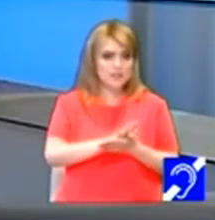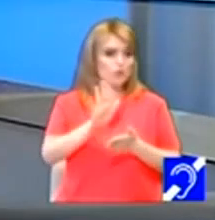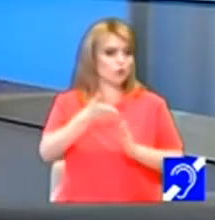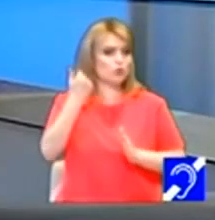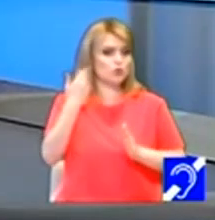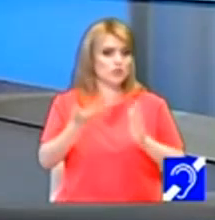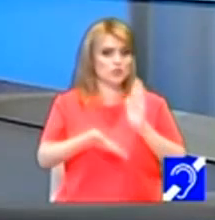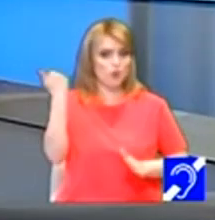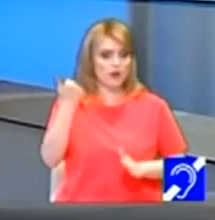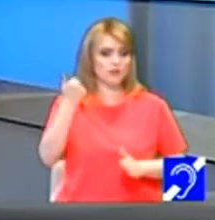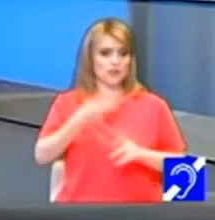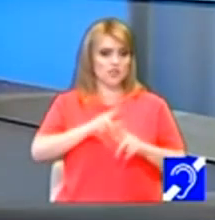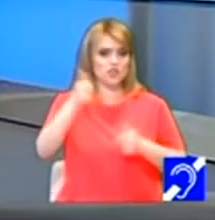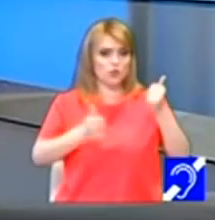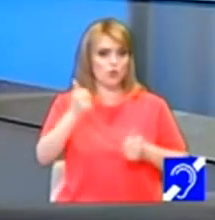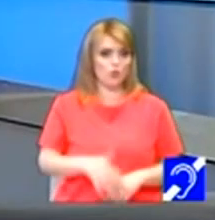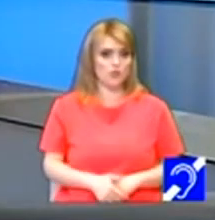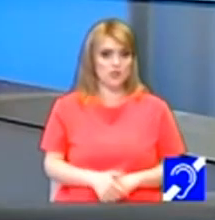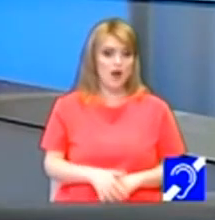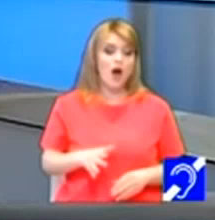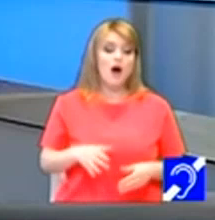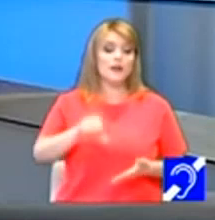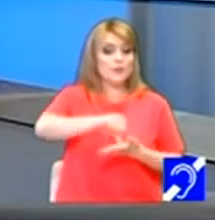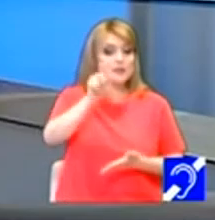De cealaltă parte, reprezentanții CEC spun că noua